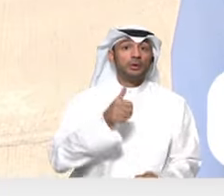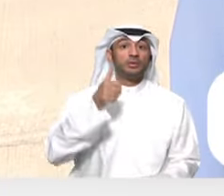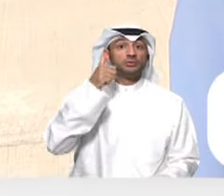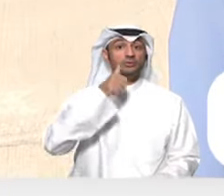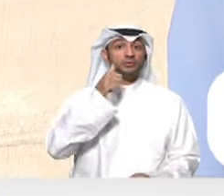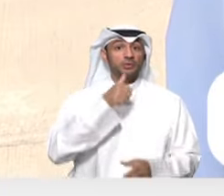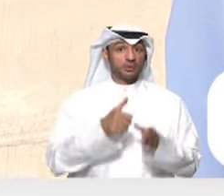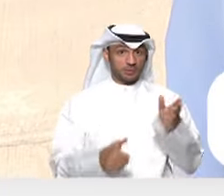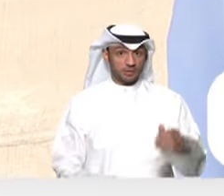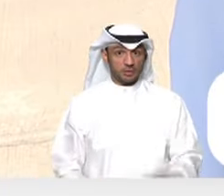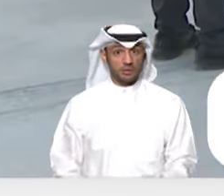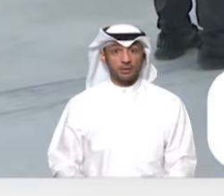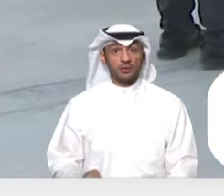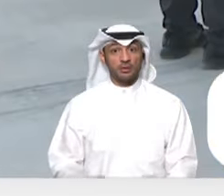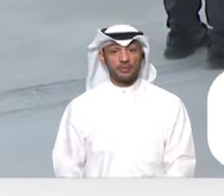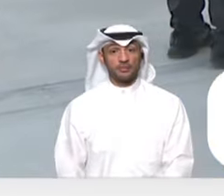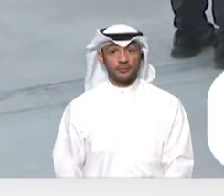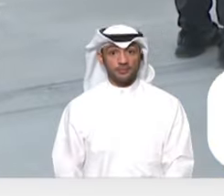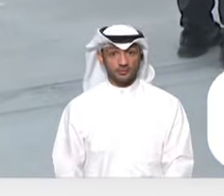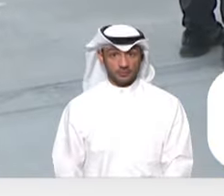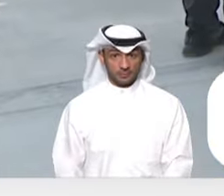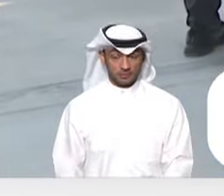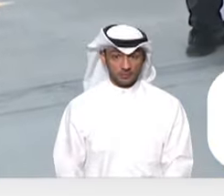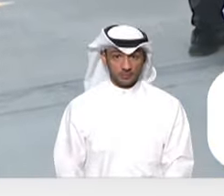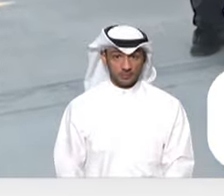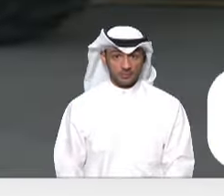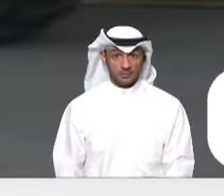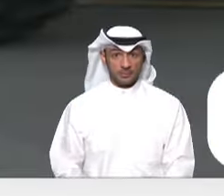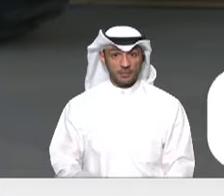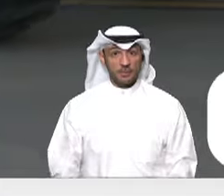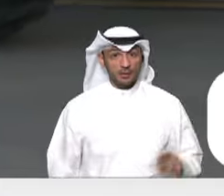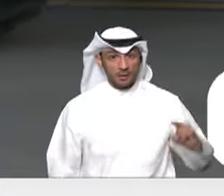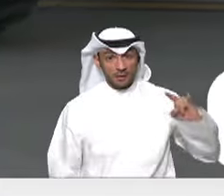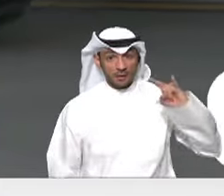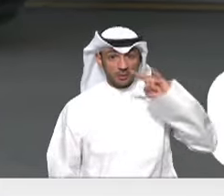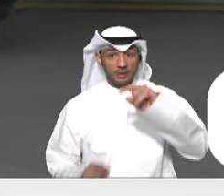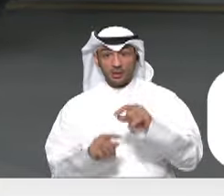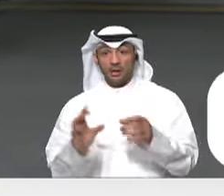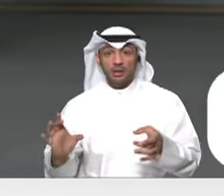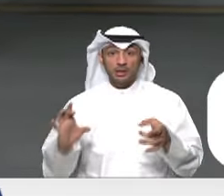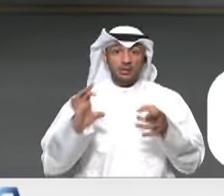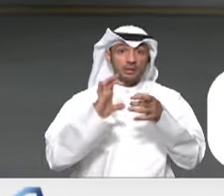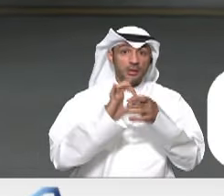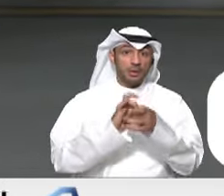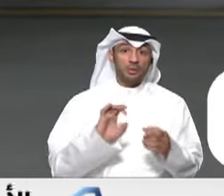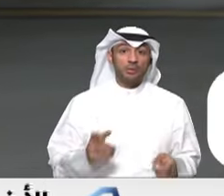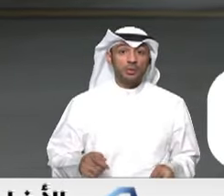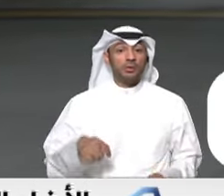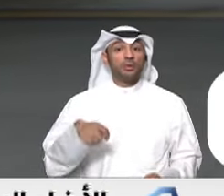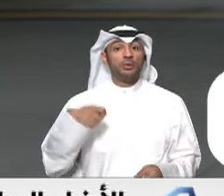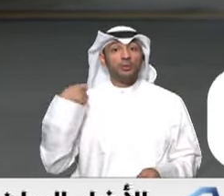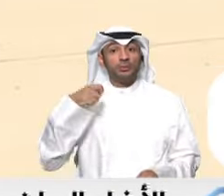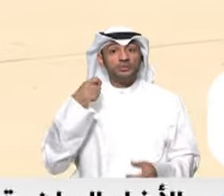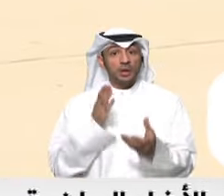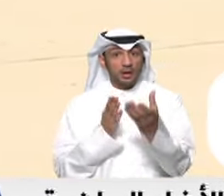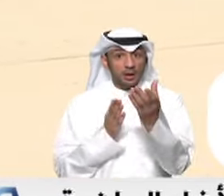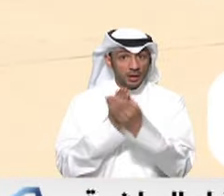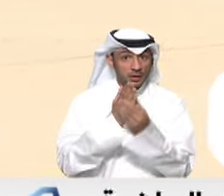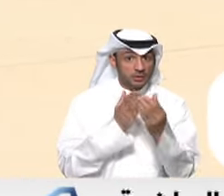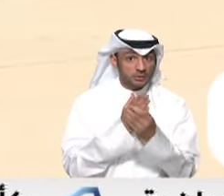جدة وإرسالها للسودان. الجسر الجوي يأتي من خلال التعاون والتنسيق بين وزارتي الخارجية